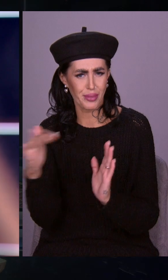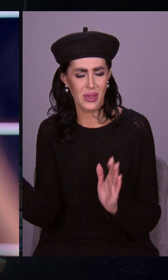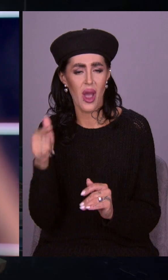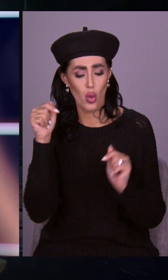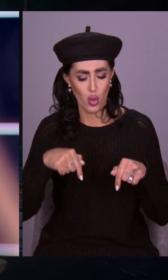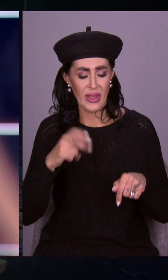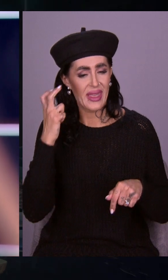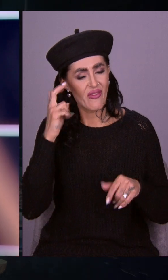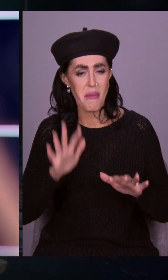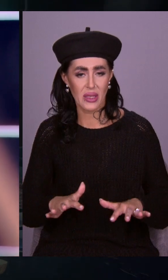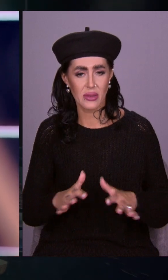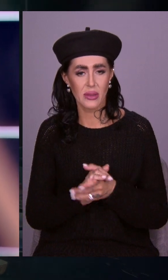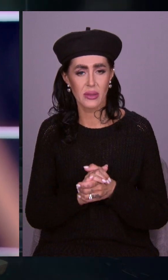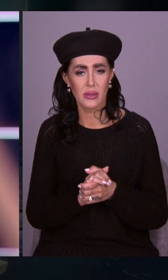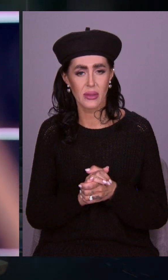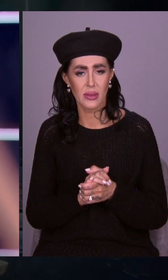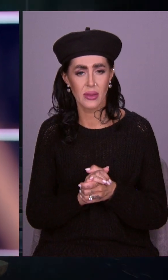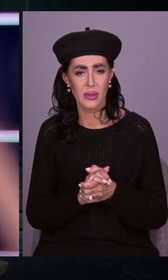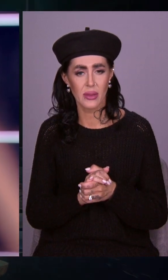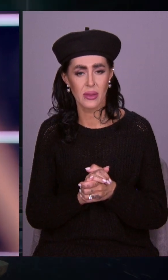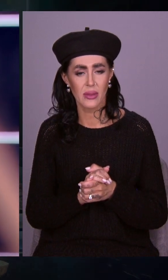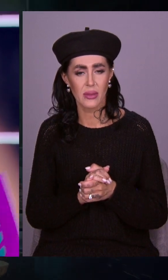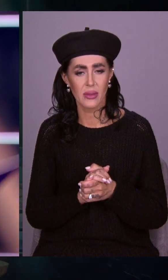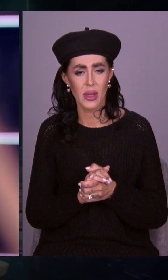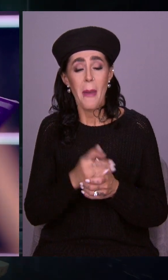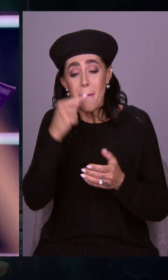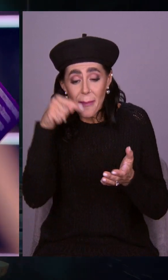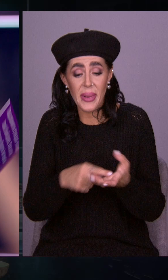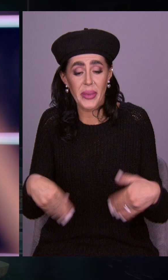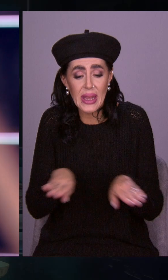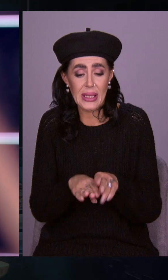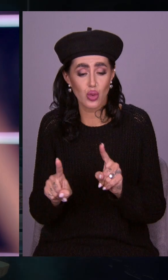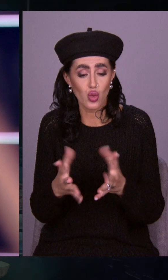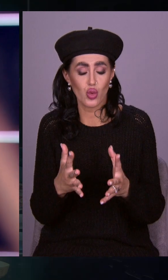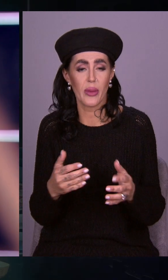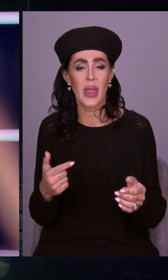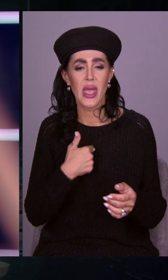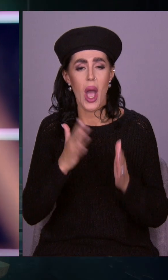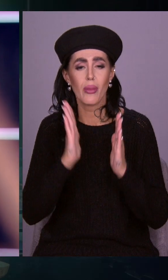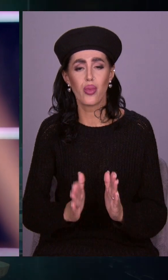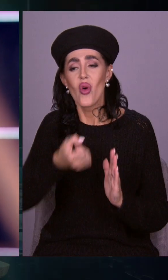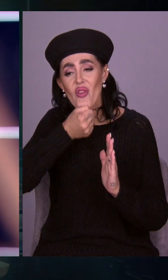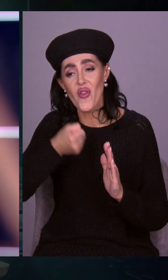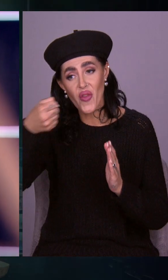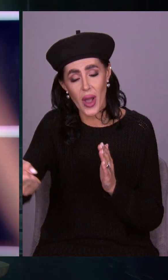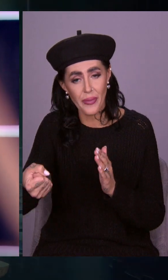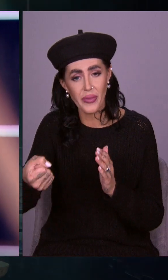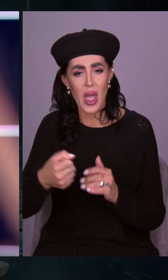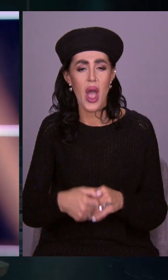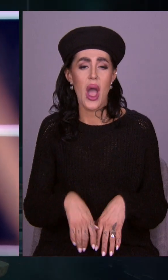Так, звичайно. Так, він просто... Ну, так вийшло, так вдалося, що я буду брати у нього інтерв'ю.